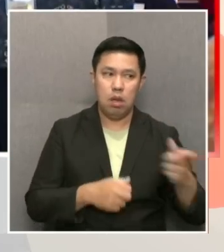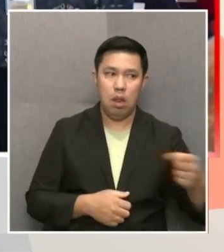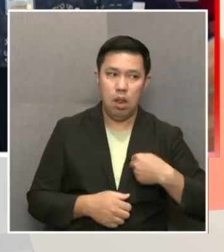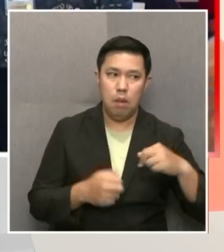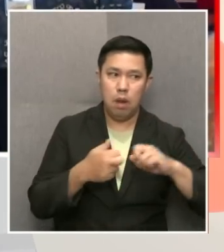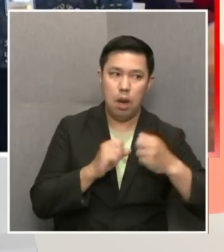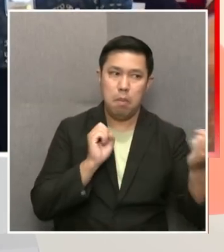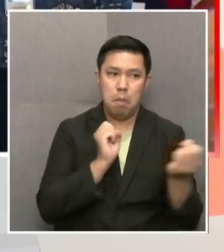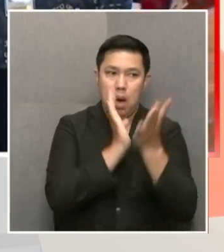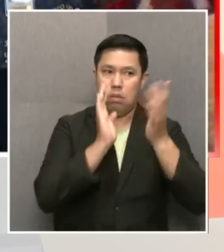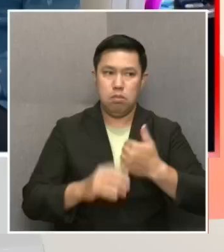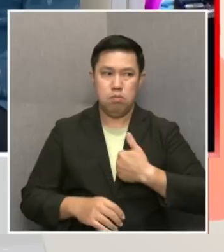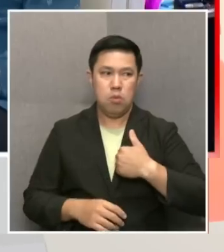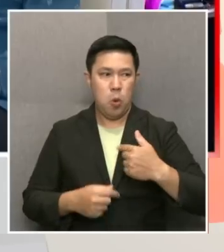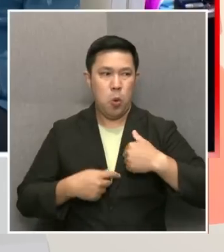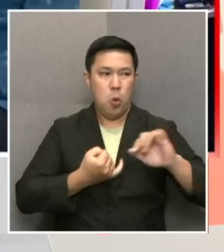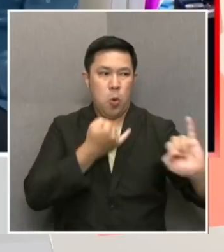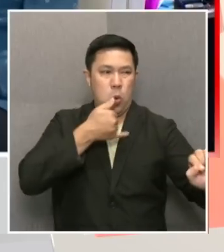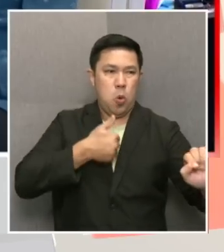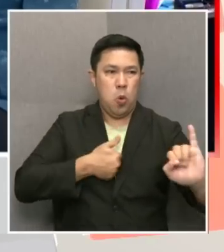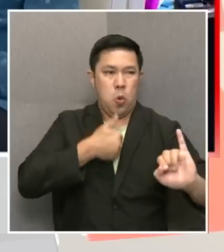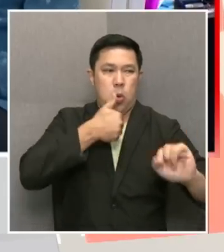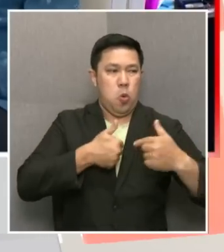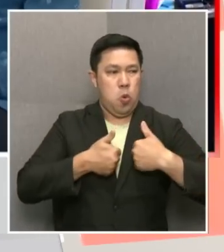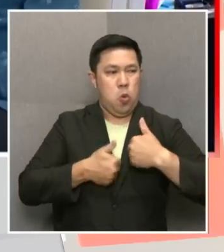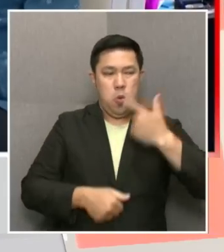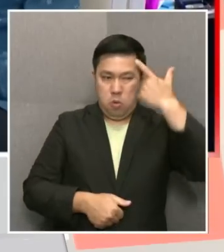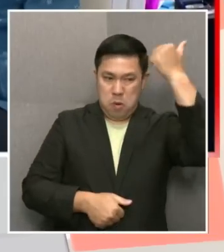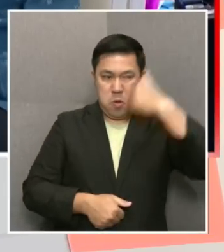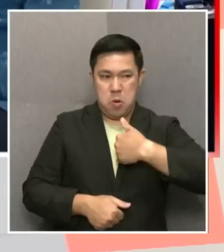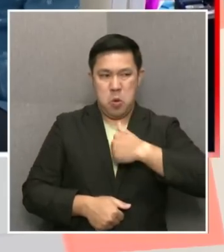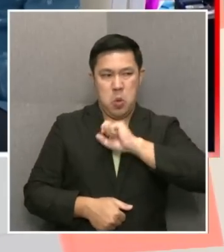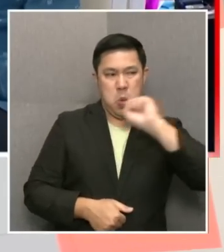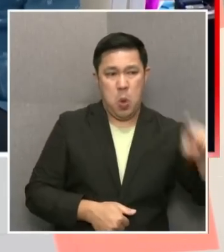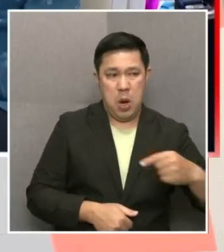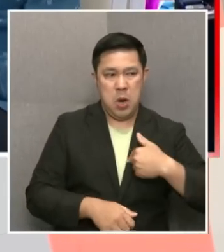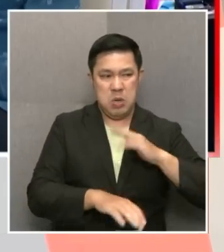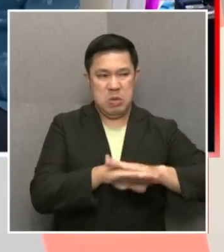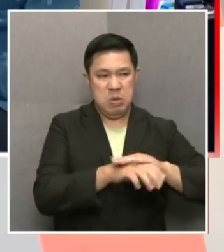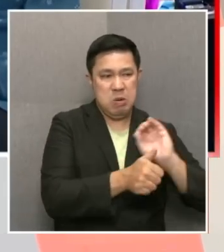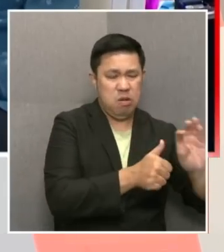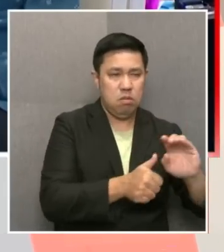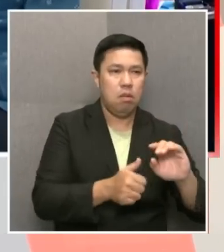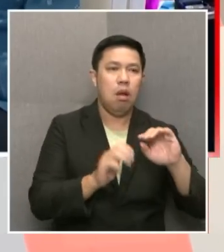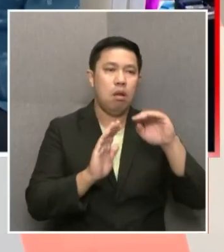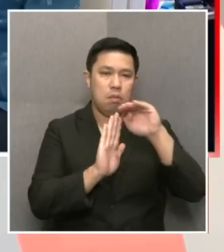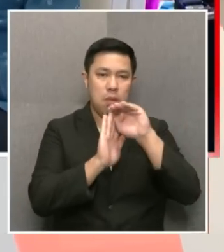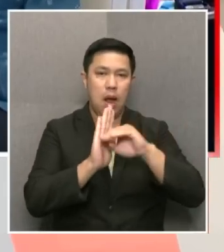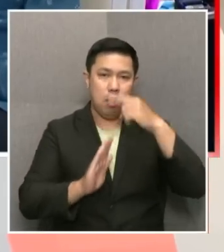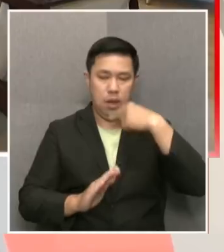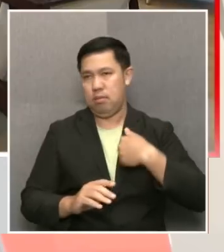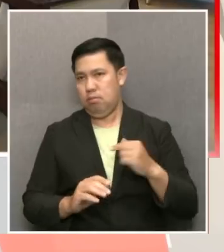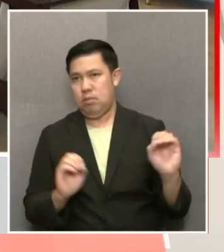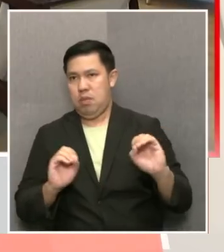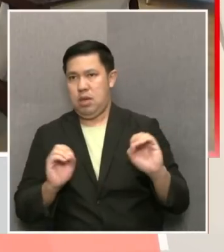กหรือไปยกตนข่มท่านไปบอกว่าเราเป็นผู้นำเขาไอ้อย่างนี้นโยบายระหว่างประเทศของไทยยังไม่เคยทำครับ